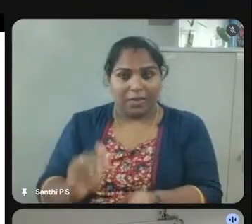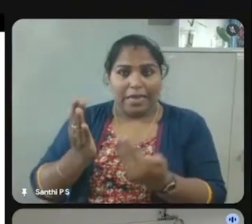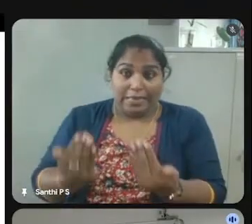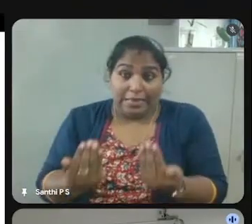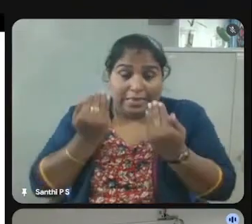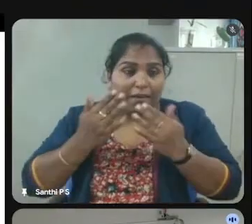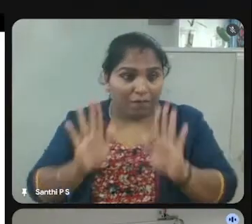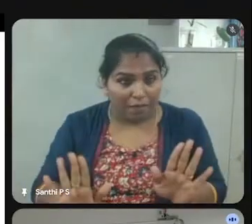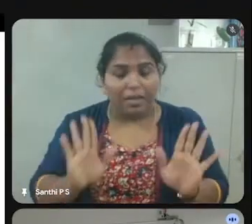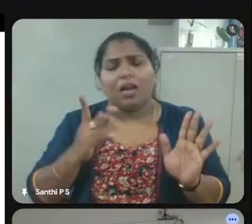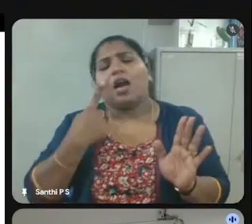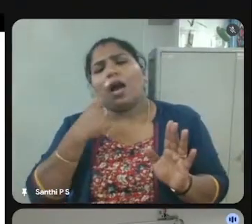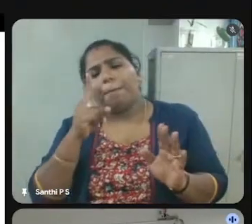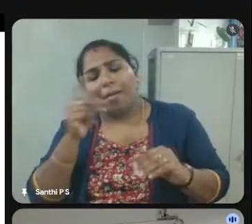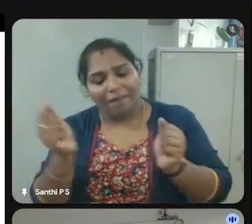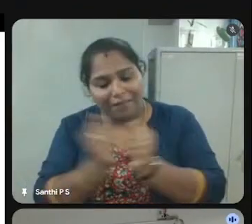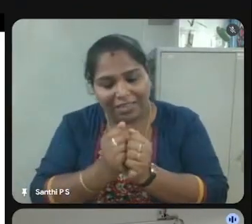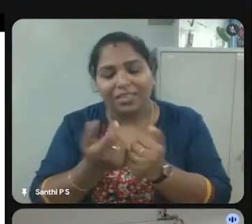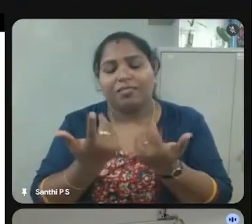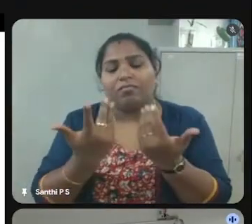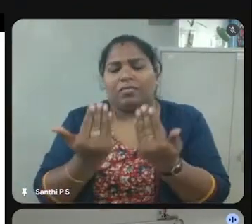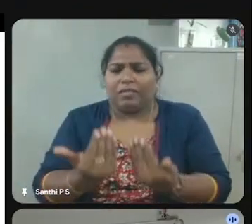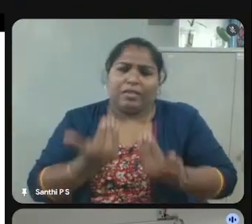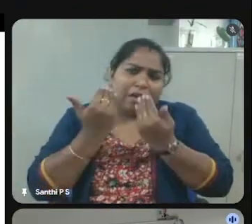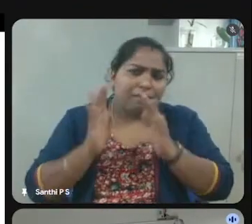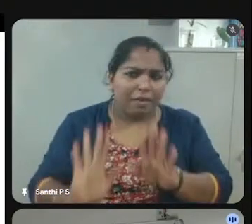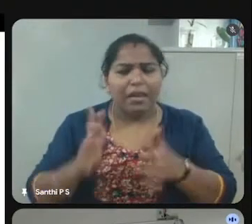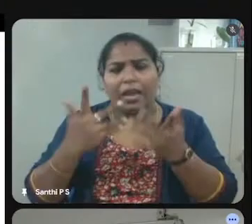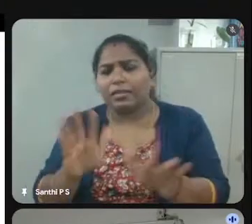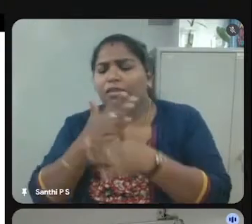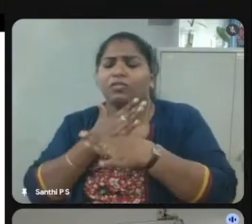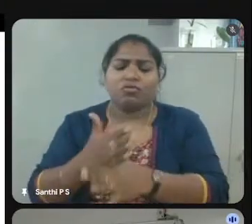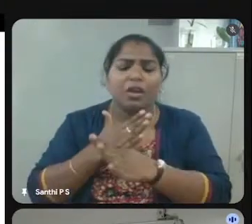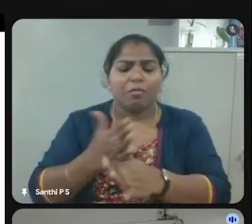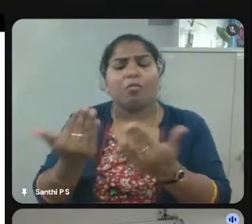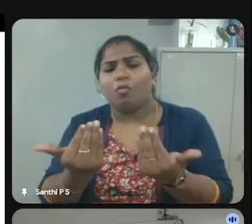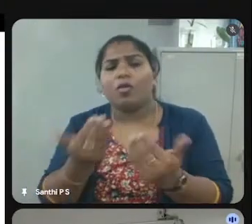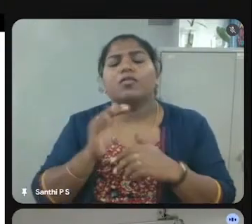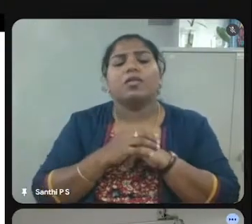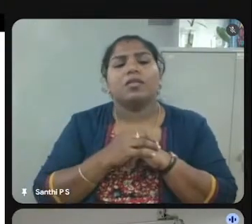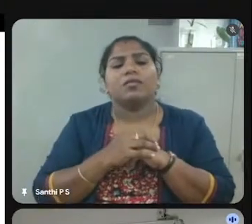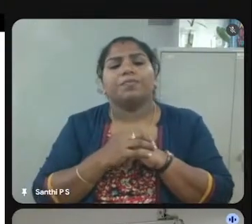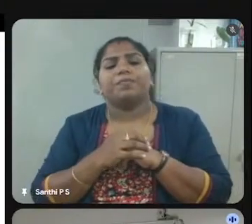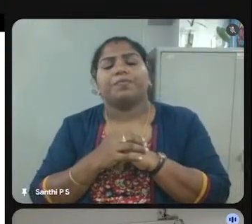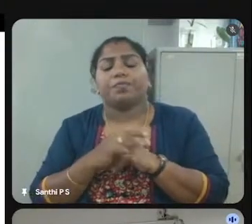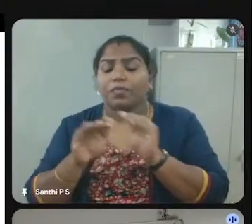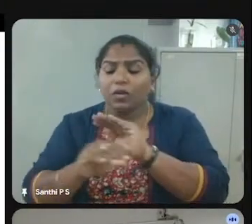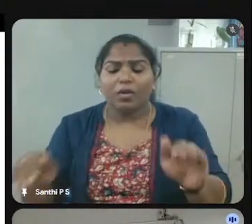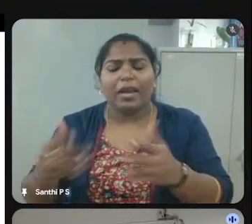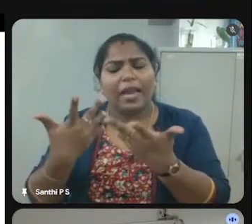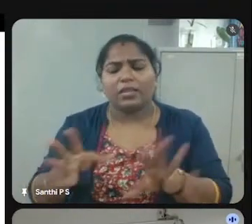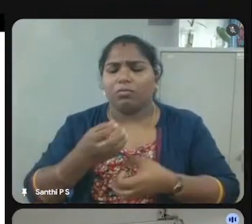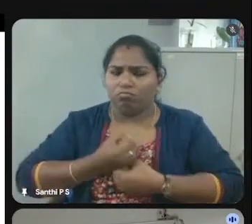ഉള്ളത്, അമ്മേന്റെ അടുത്ത് അല്ലെ അച്ഛന്റെ അടുത്ത് കുട്ടി സേഫ് ആണ്, എന്ത് വേണമെങ്കിലും നമ്മളോട് ഷെയർ ചെയ്യാം, നമ്മുടെ അടുത്ത് കുട്ടിക്ക് കാര്യങ്ങൾ വ്യക്തമായിട്ട്